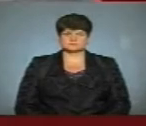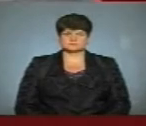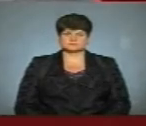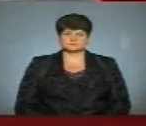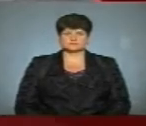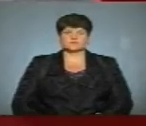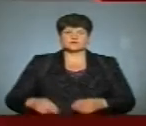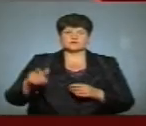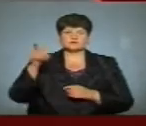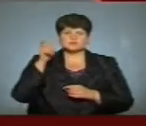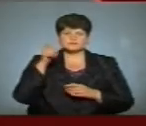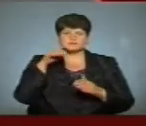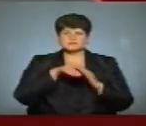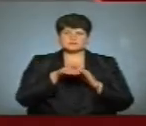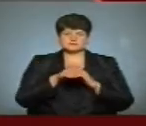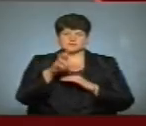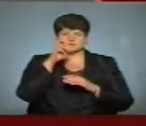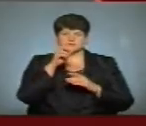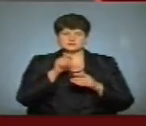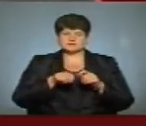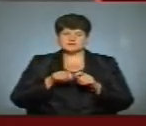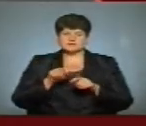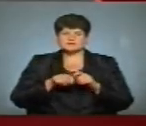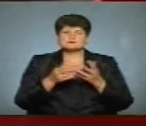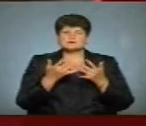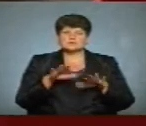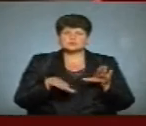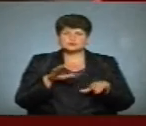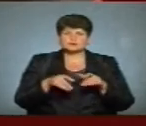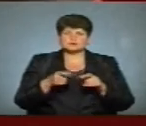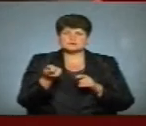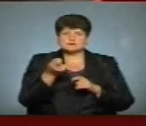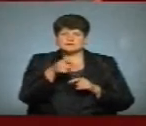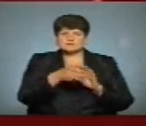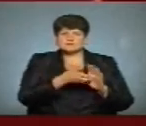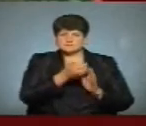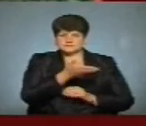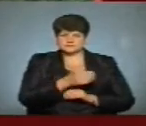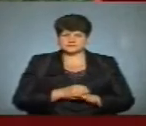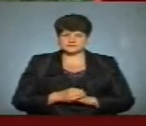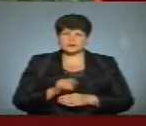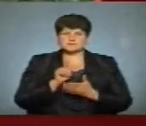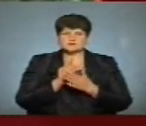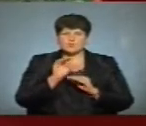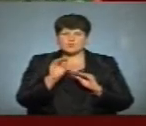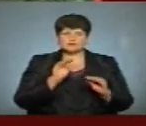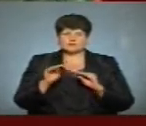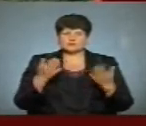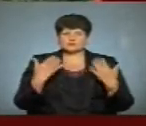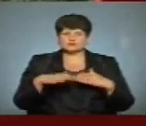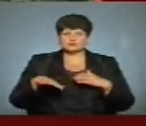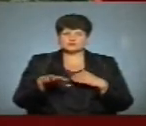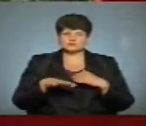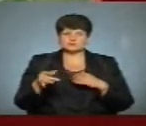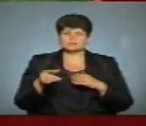На чортківських складах Держрезерву перевіряють, скільки тонн зерна там не вистачає. Пенсіонери облаштовують відпочинкову зону у